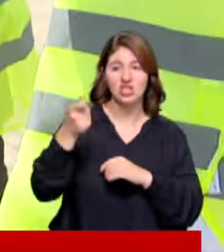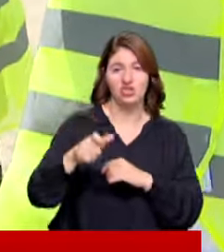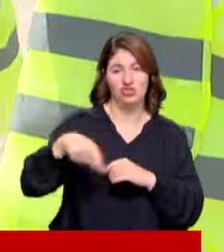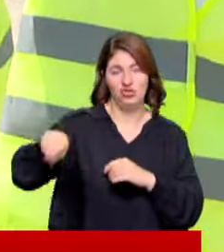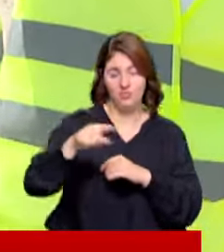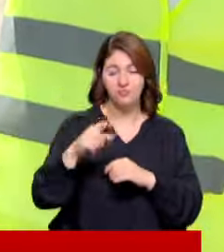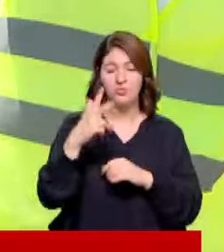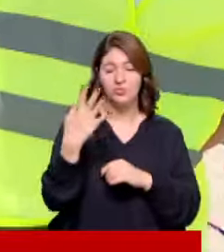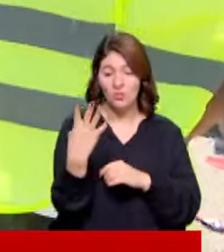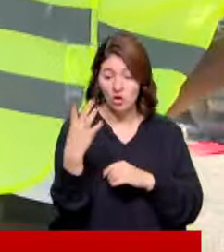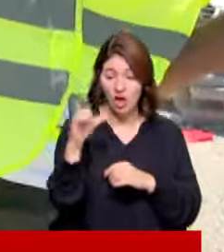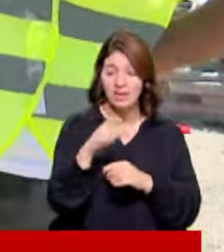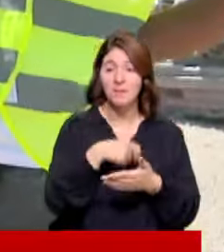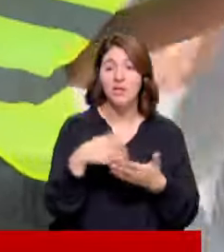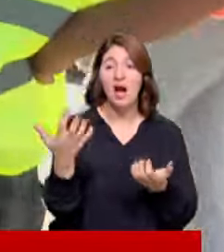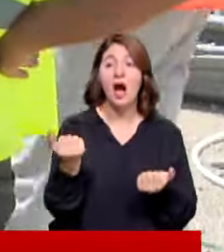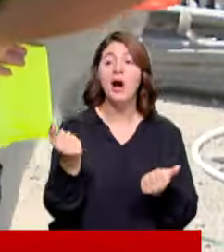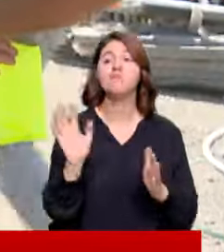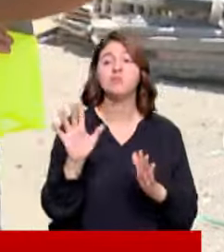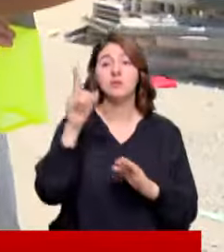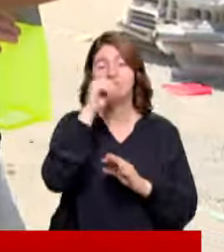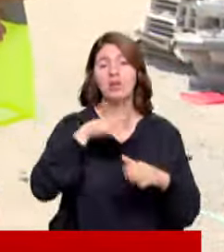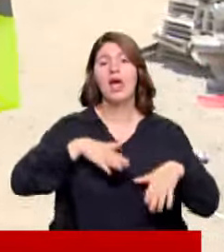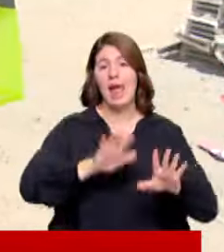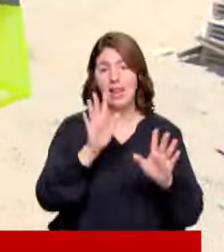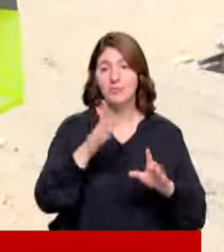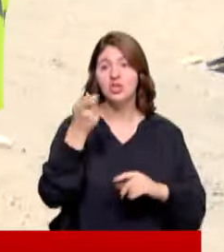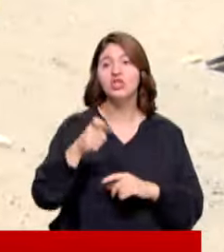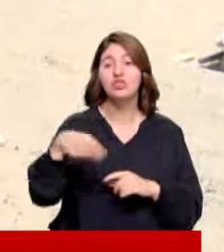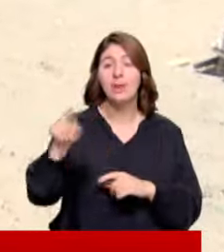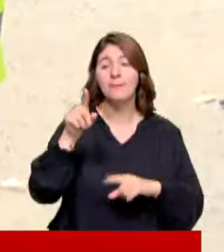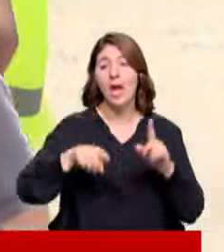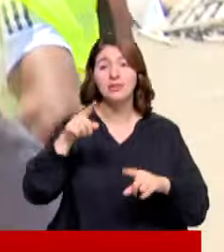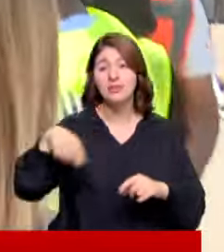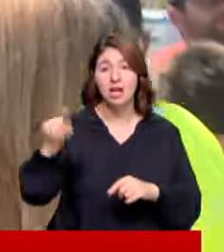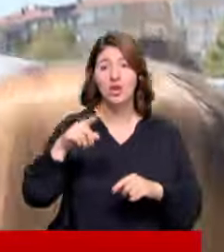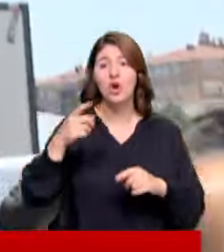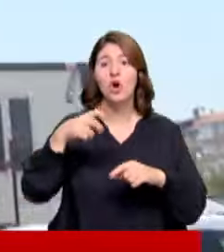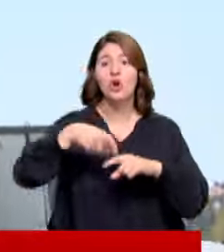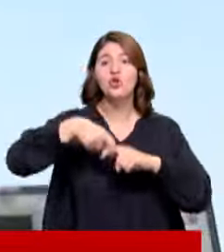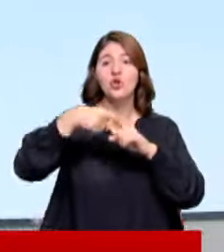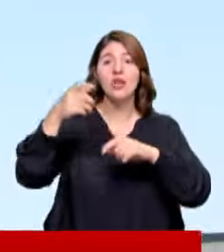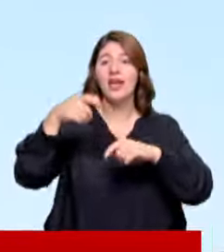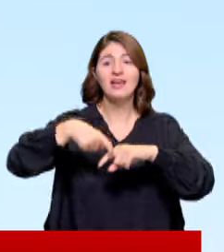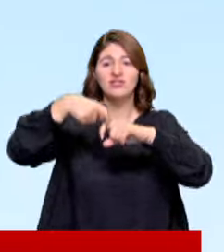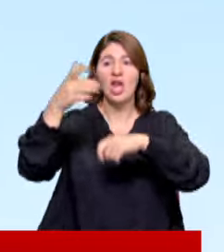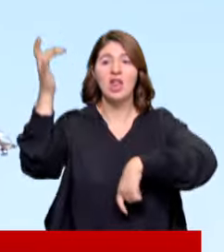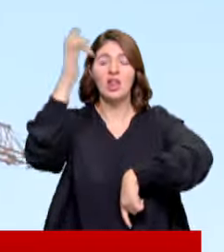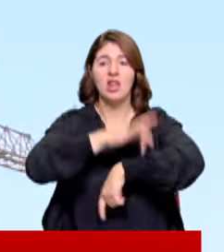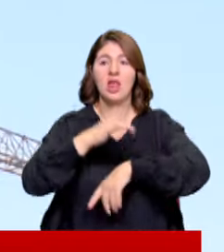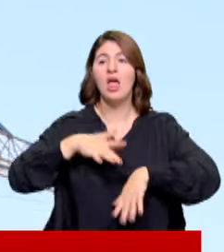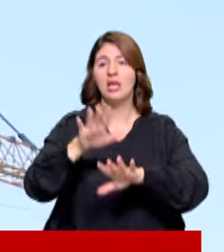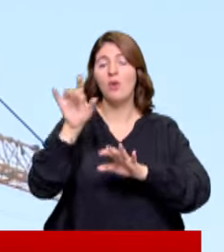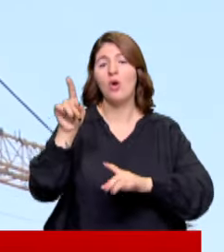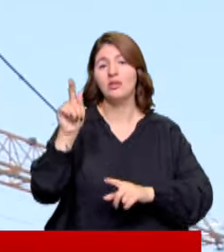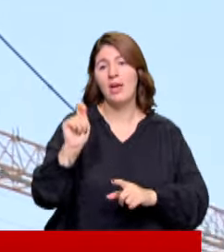işçiler 4 aydır maaşlarını alamadıkları için eylemdeler. İşçilerin bazıları kule vincin tepesine çıktı,